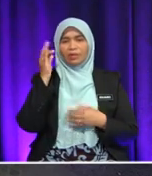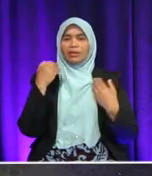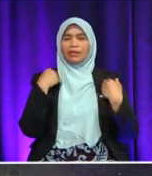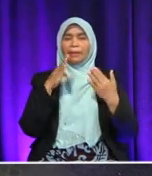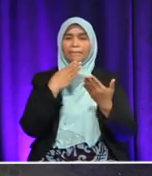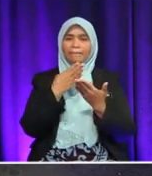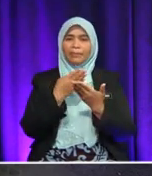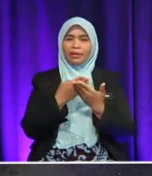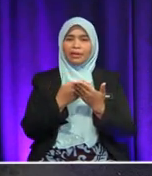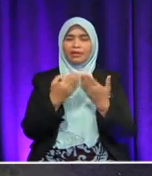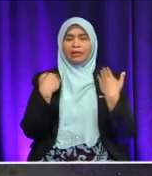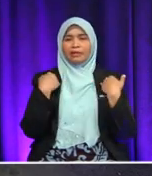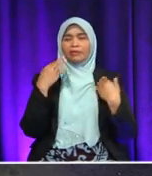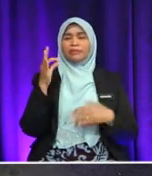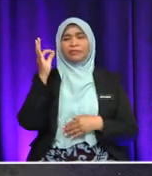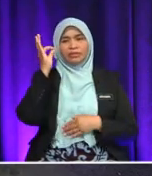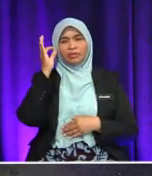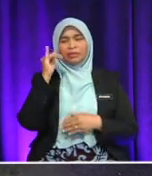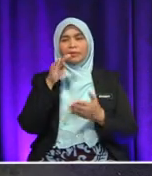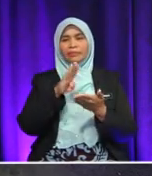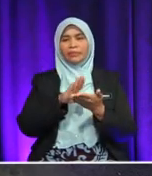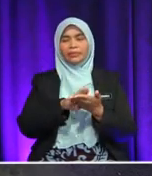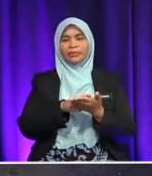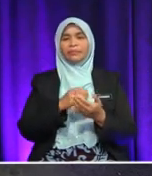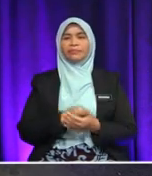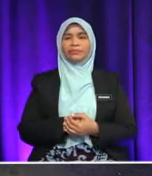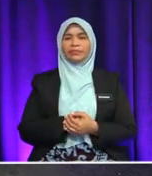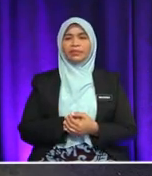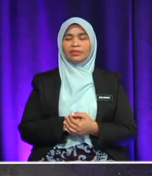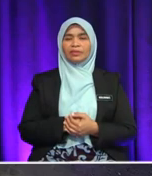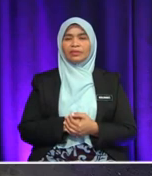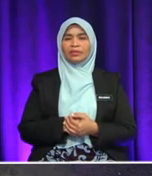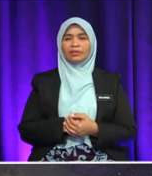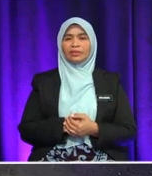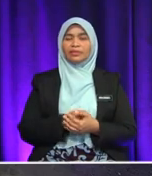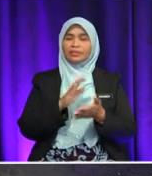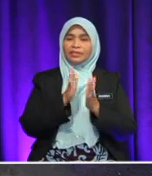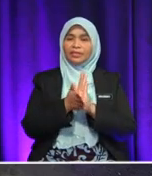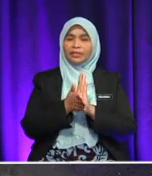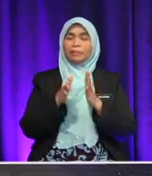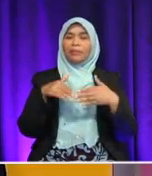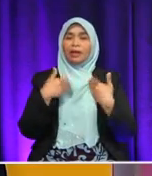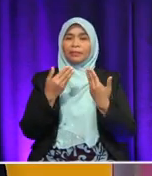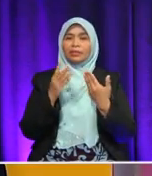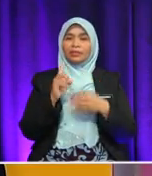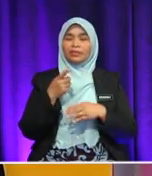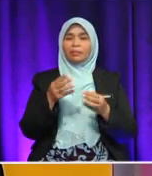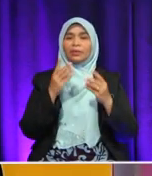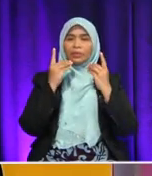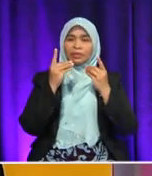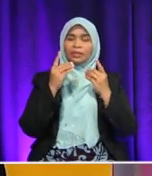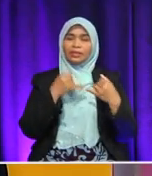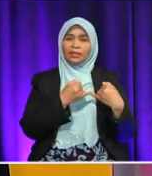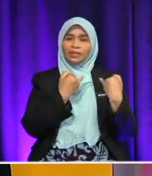mana dia masuk terus ke dalam dalam gigitan ini jadi melekat dan ini Jadi bagaimana cara kita mendidik hati kita ini